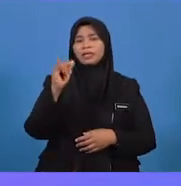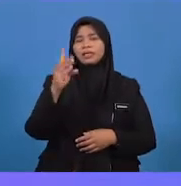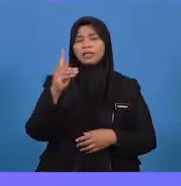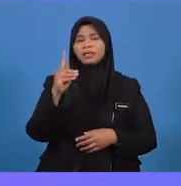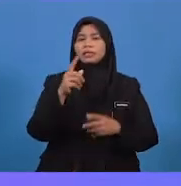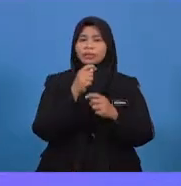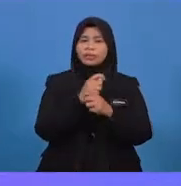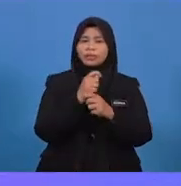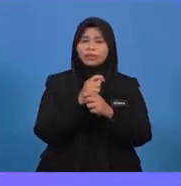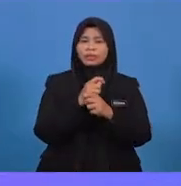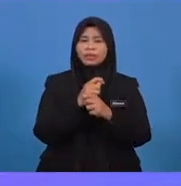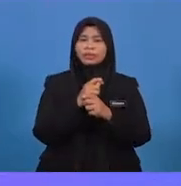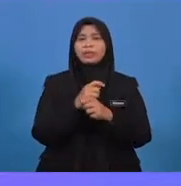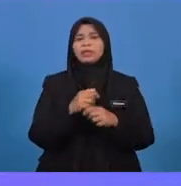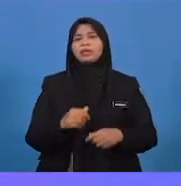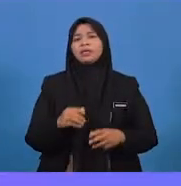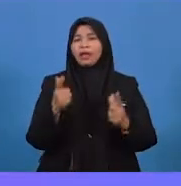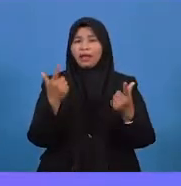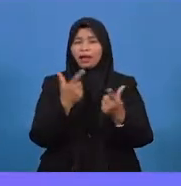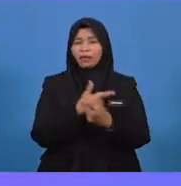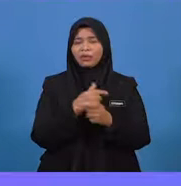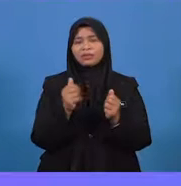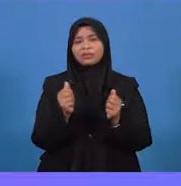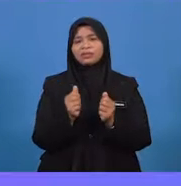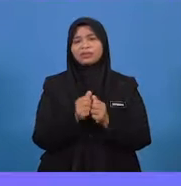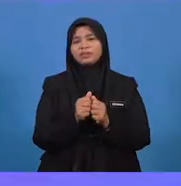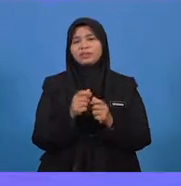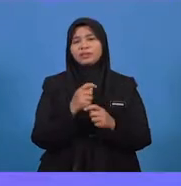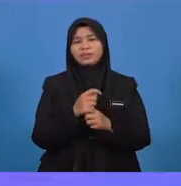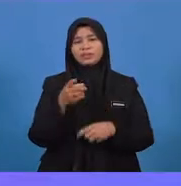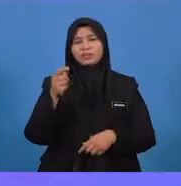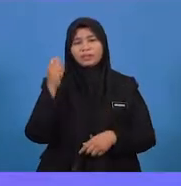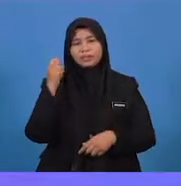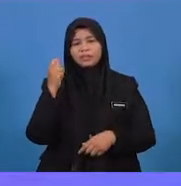Atid yang tugasnya berlawanan dengan malaikat Raqib tadi.